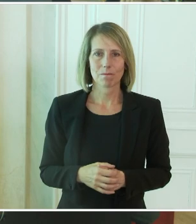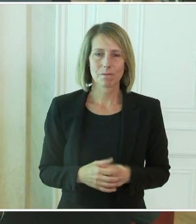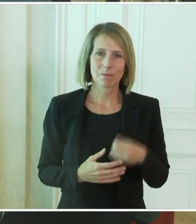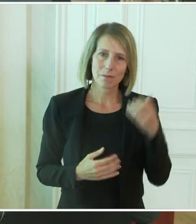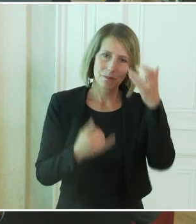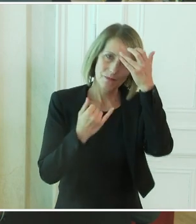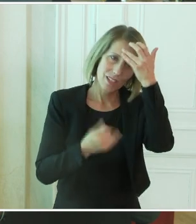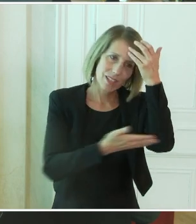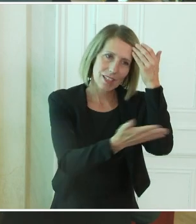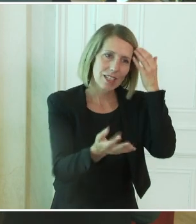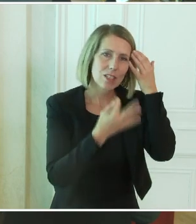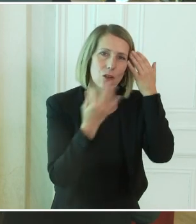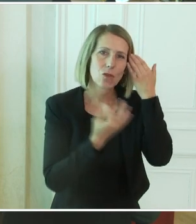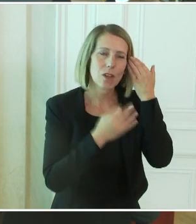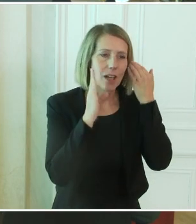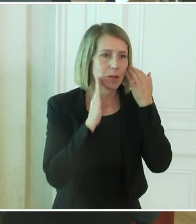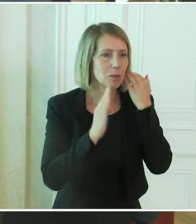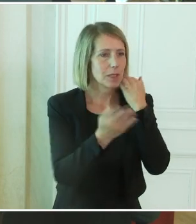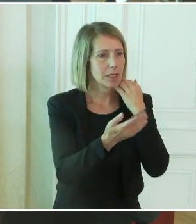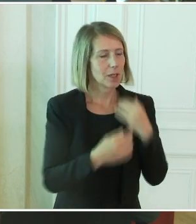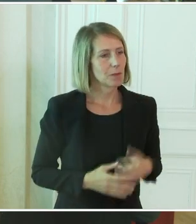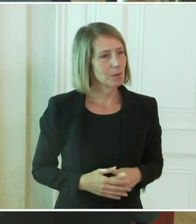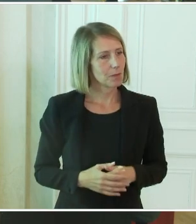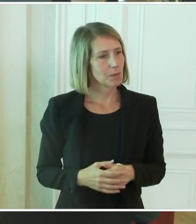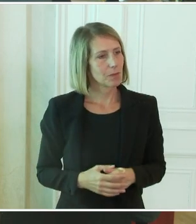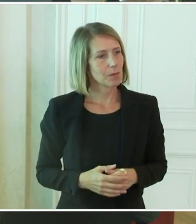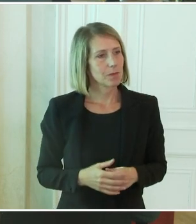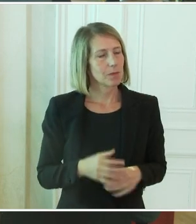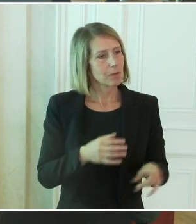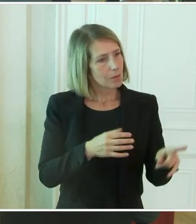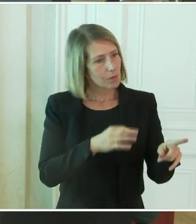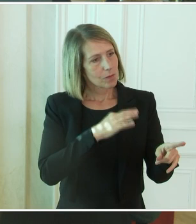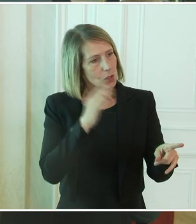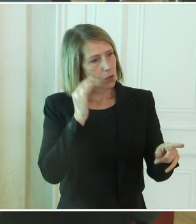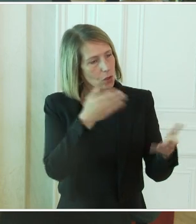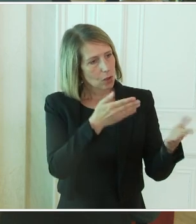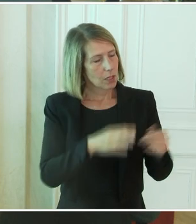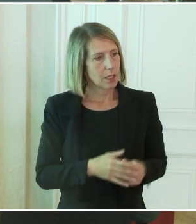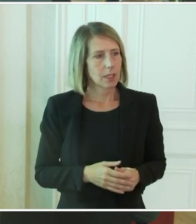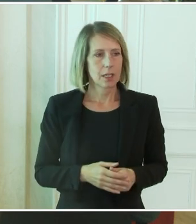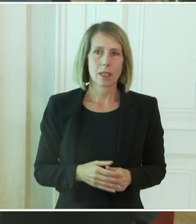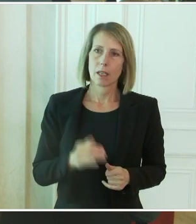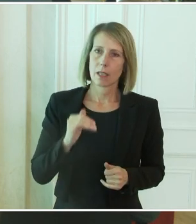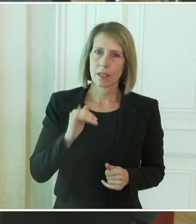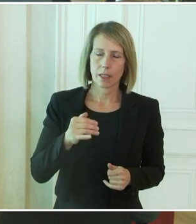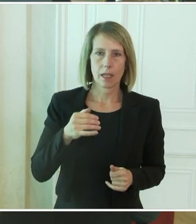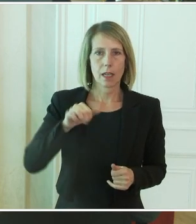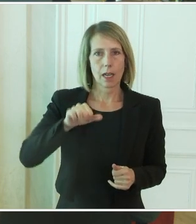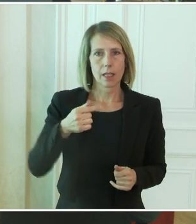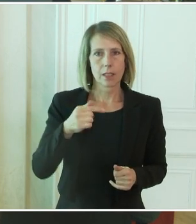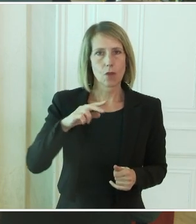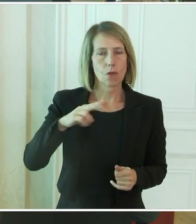Ihren Fragen. Die Kollegin und dann. Bitte schön. Ja, Alexandra Nindl, ATV